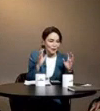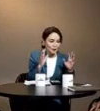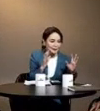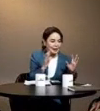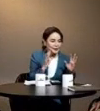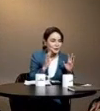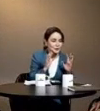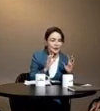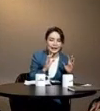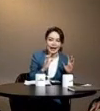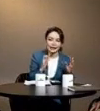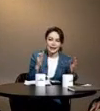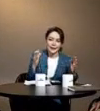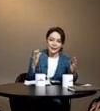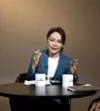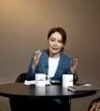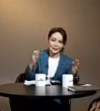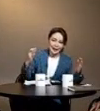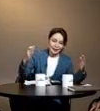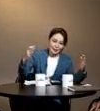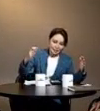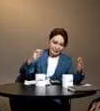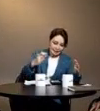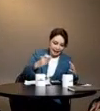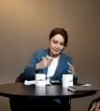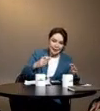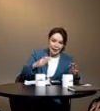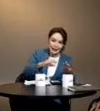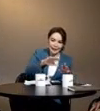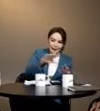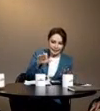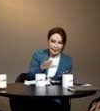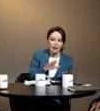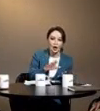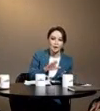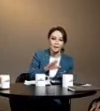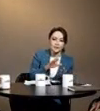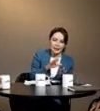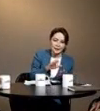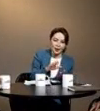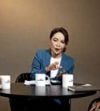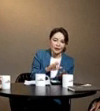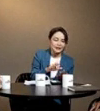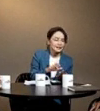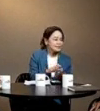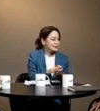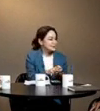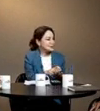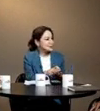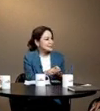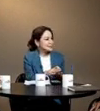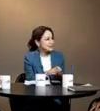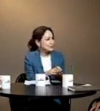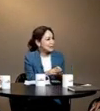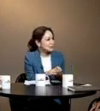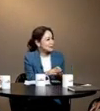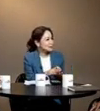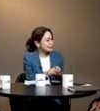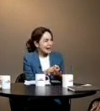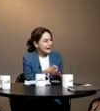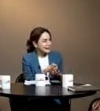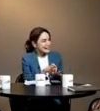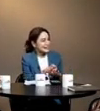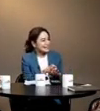ที่กองกำลังกลุ่มต่อต้านผนึกกำลังแล้วก็เคลื่อนทัพมาติดล้อมในปิดอซึ่งจริงๆเป็นเมืองที่กองทั